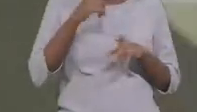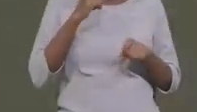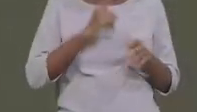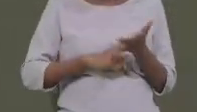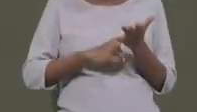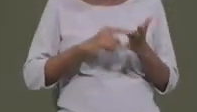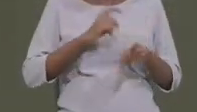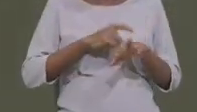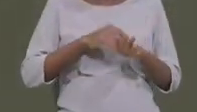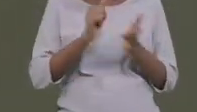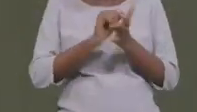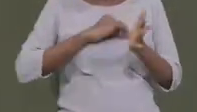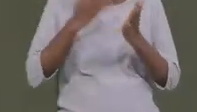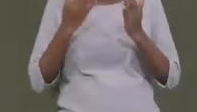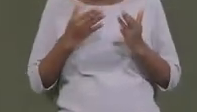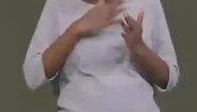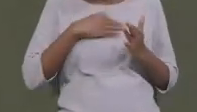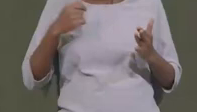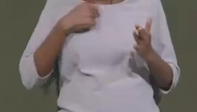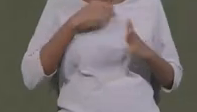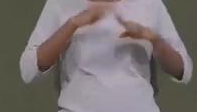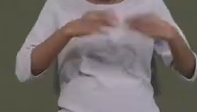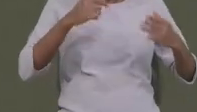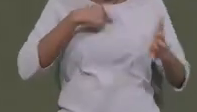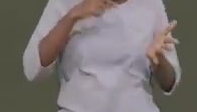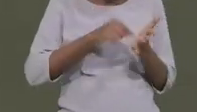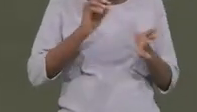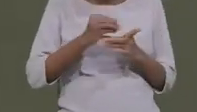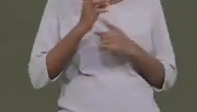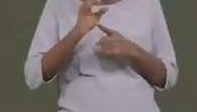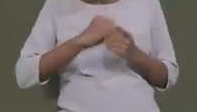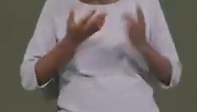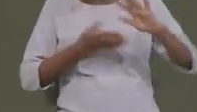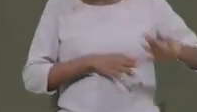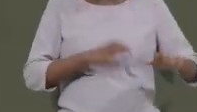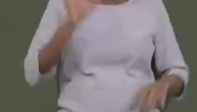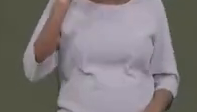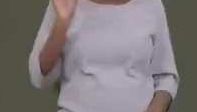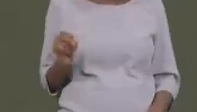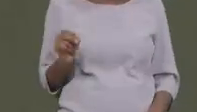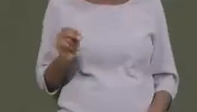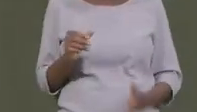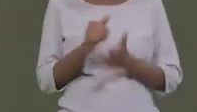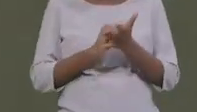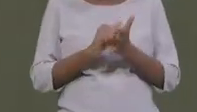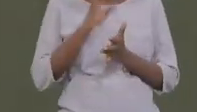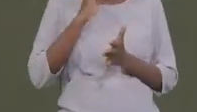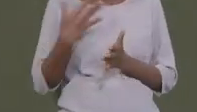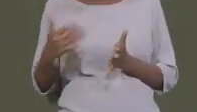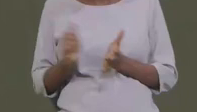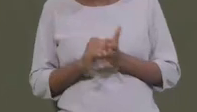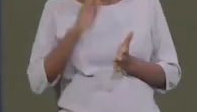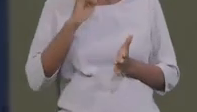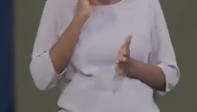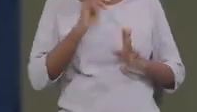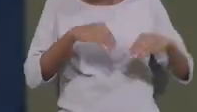égocentriques. Si ça ne vient pas comme je veux, quand je veux, nous sommes exaspérés. Donne-moi ceci ou je meurs. Non. Ce sont des